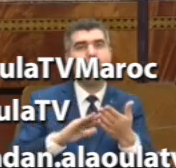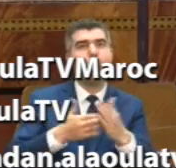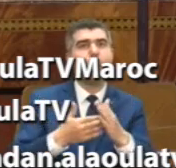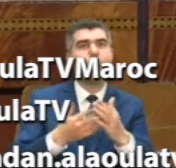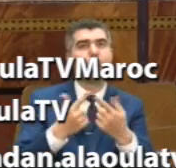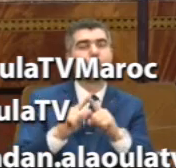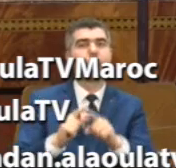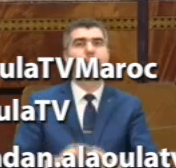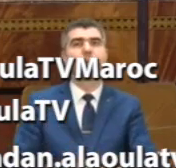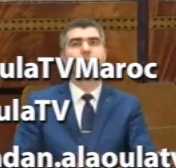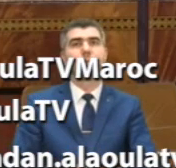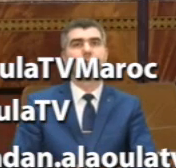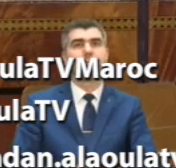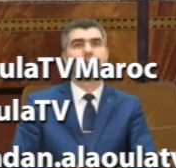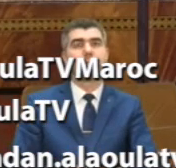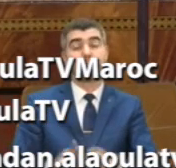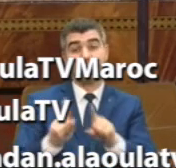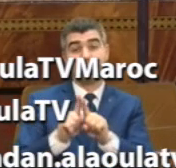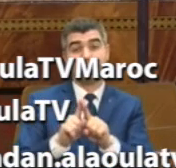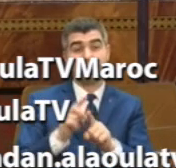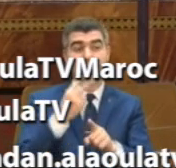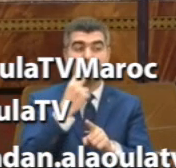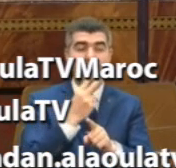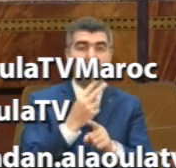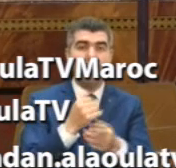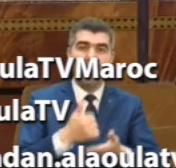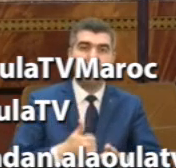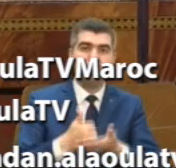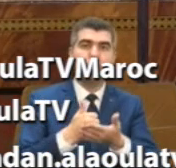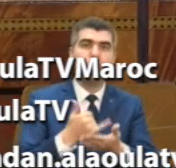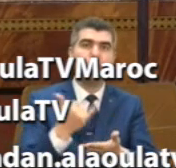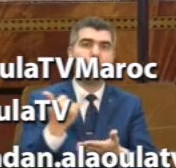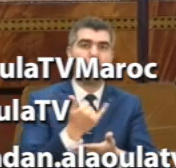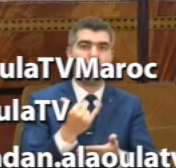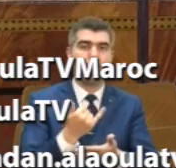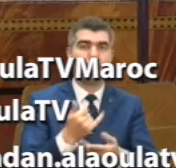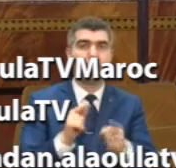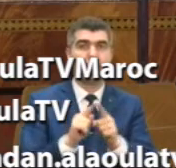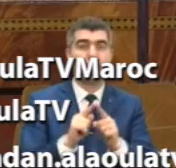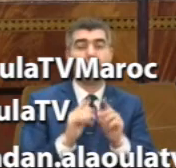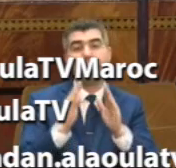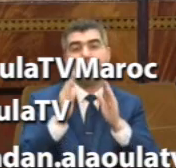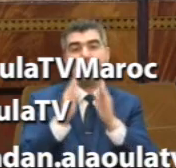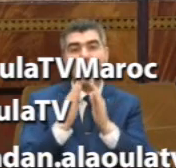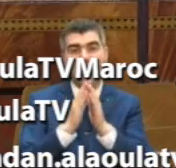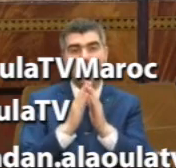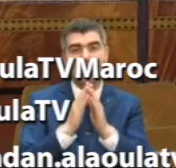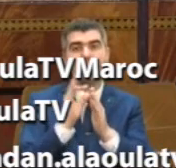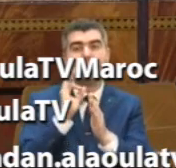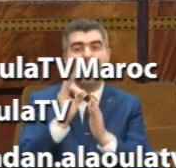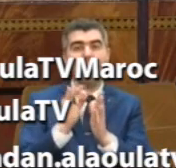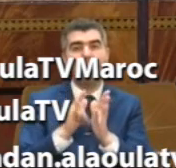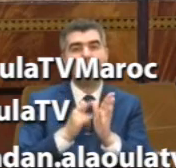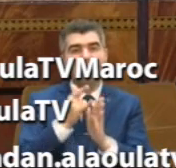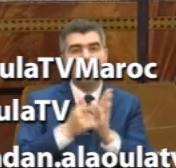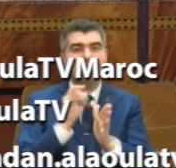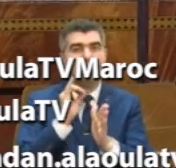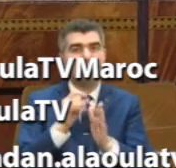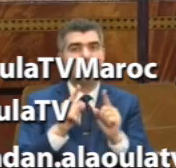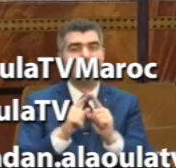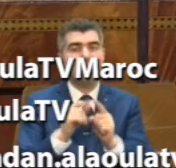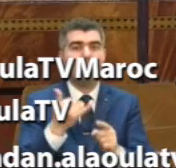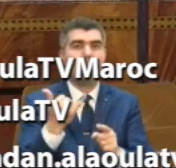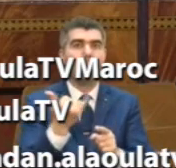الخاص، لابدأ أننا نراعي لهم. وهذا السكن الاجتماعي اللي كيدار، ألا ترون السيد الوزير